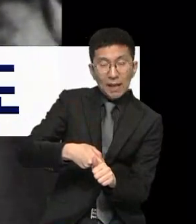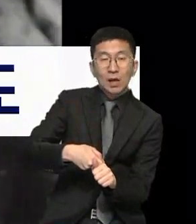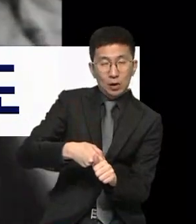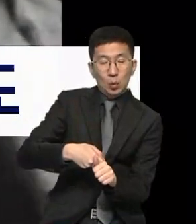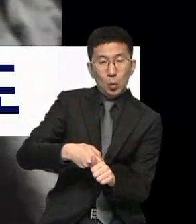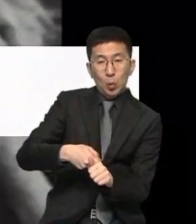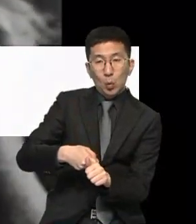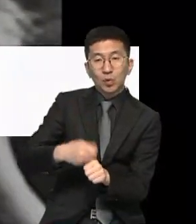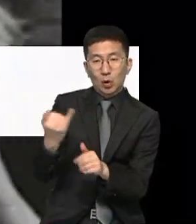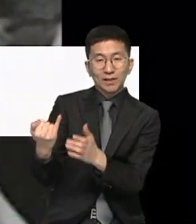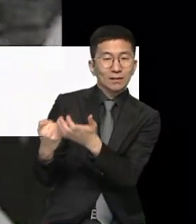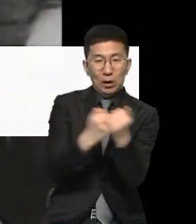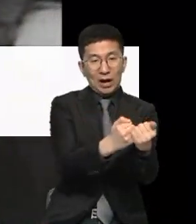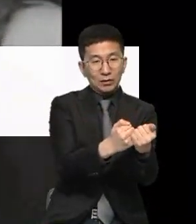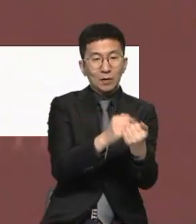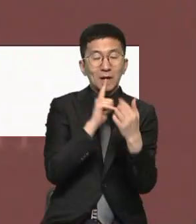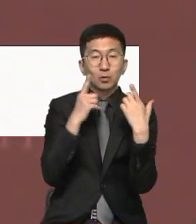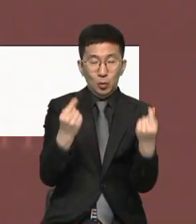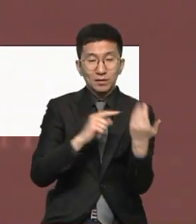썼습니다.